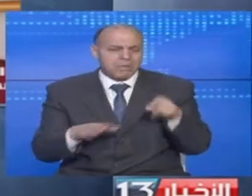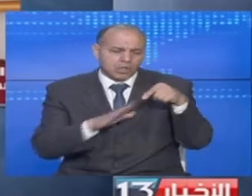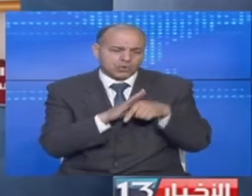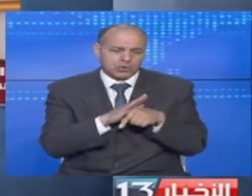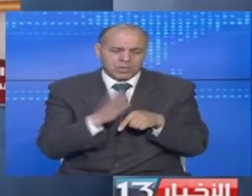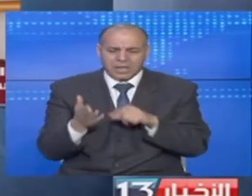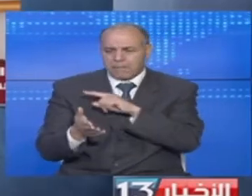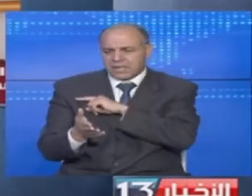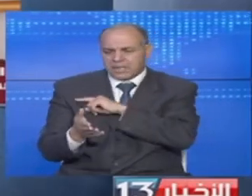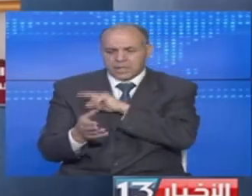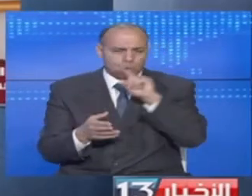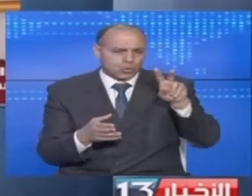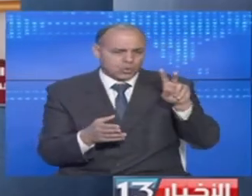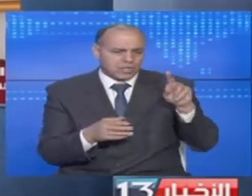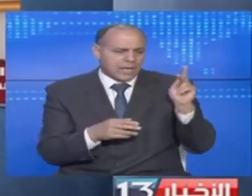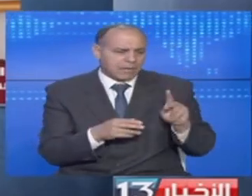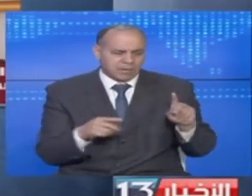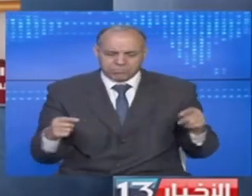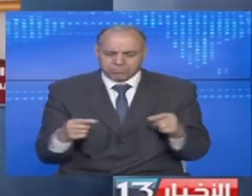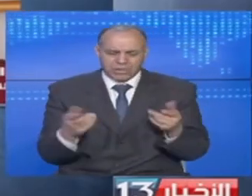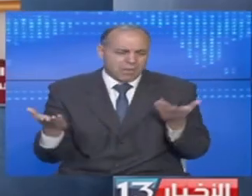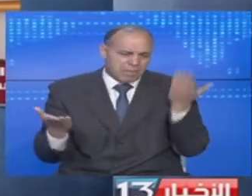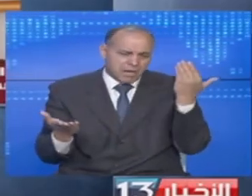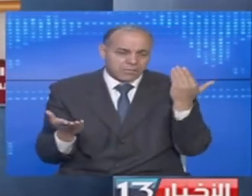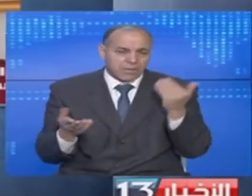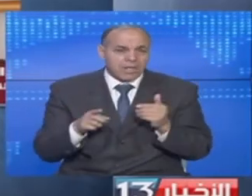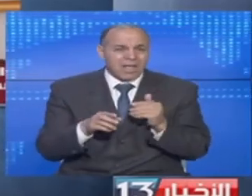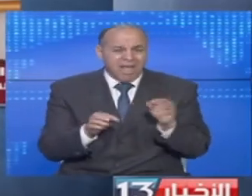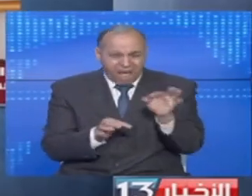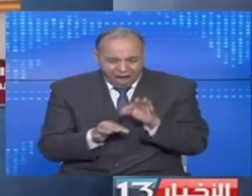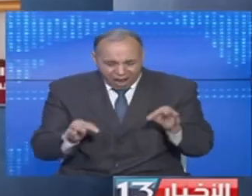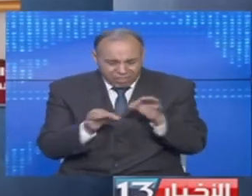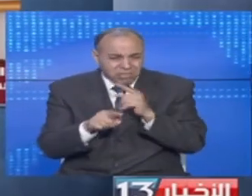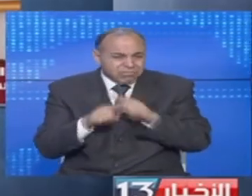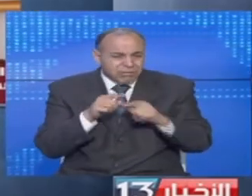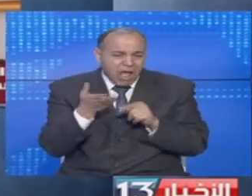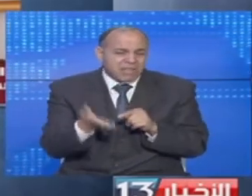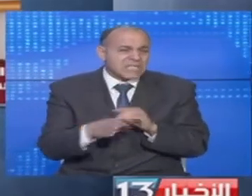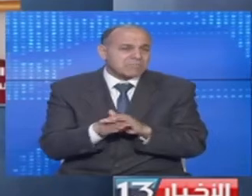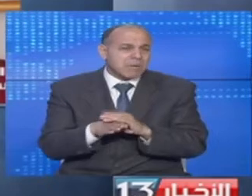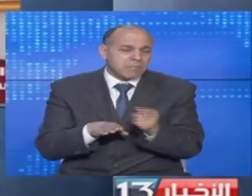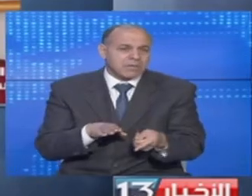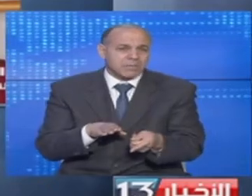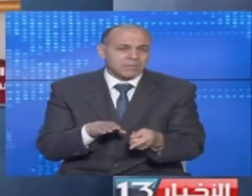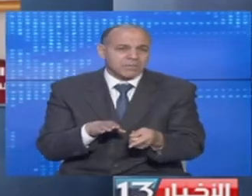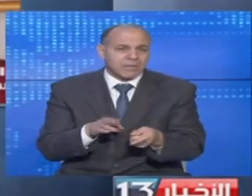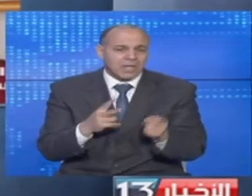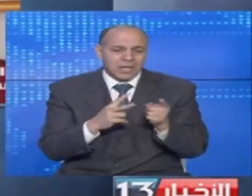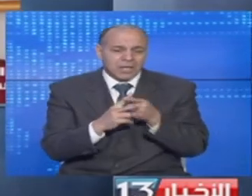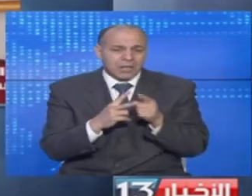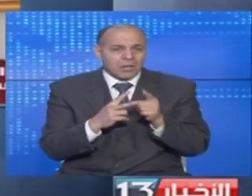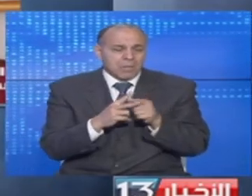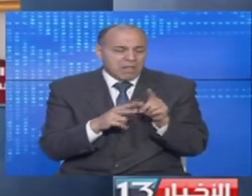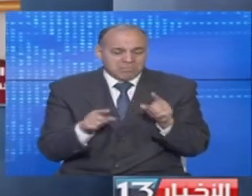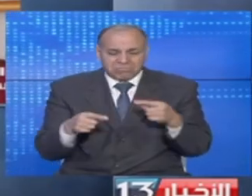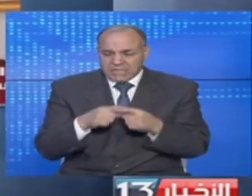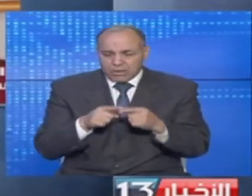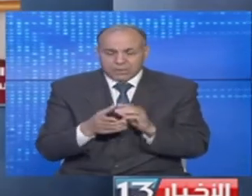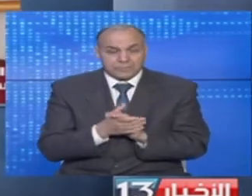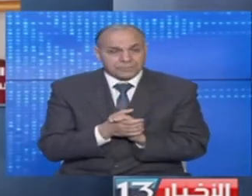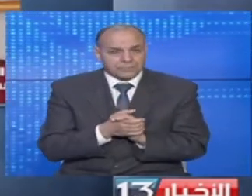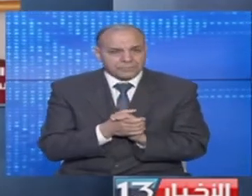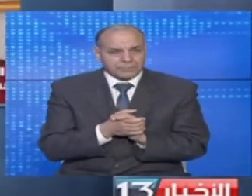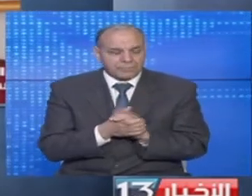ولاية مدنين ودوز من ولاية قبلي حول قطعة الأرض اللي كانت تقع بين زوز المناطق.